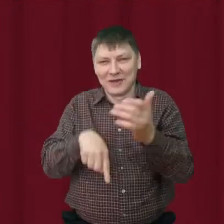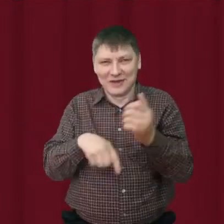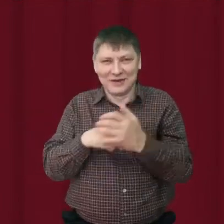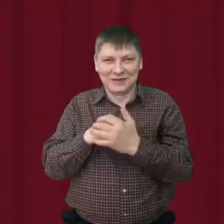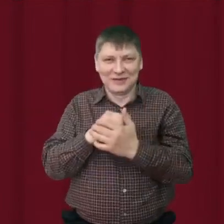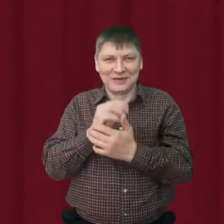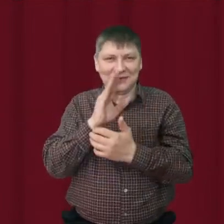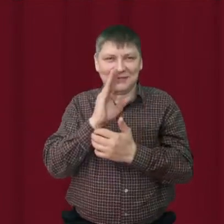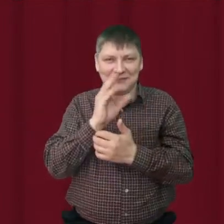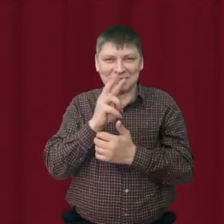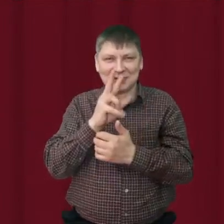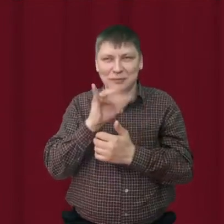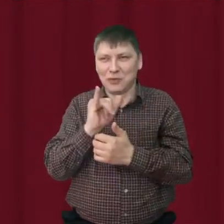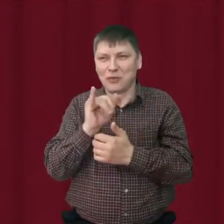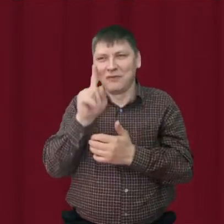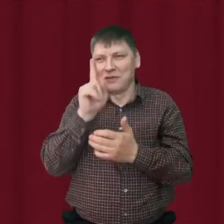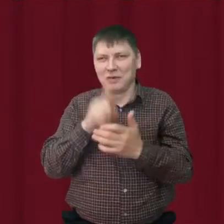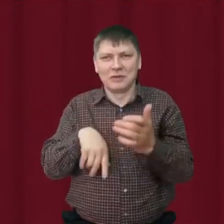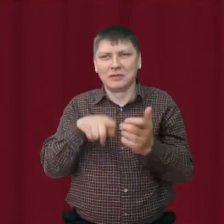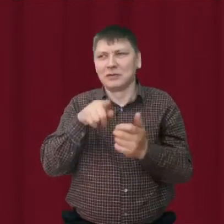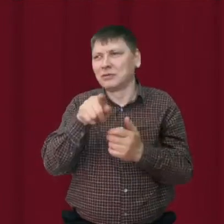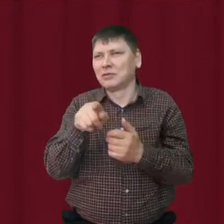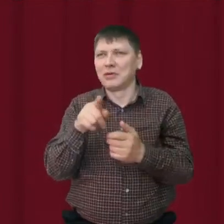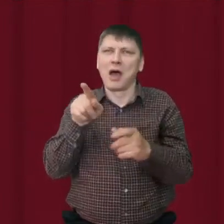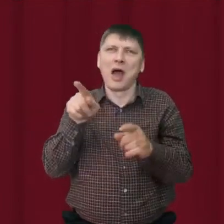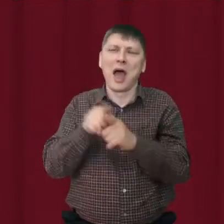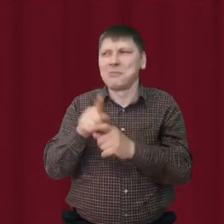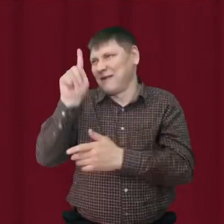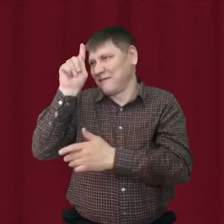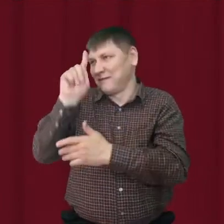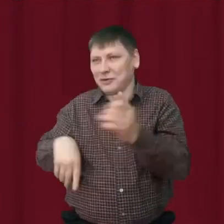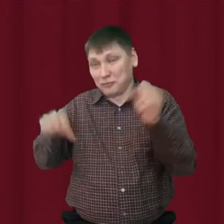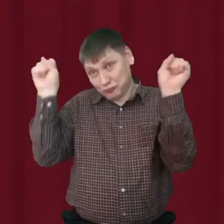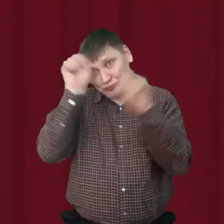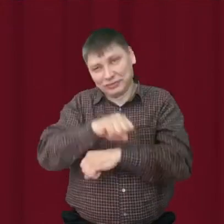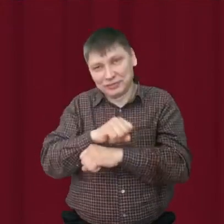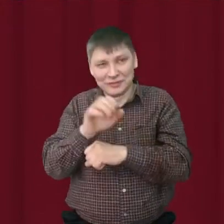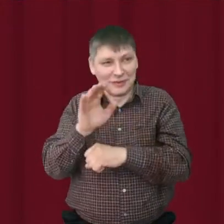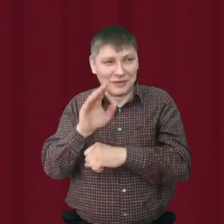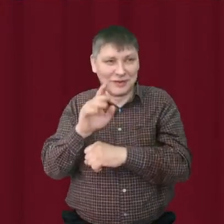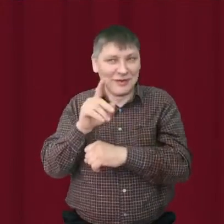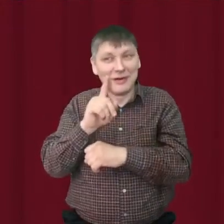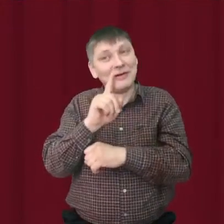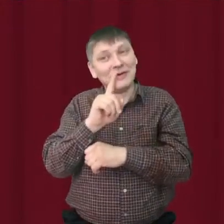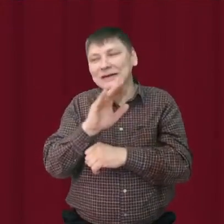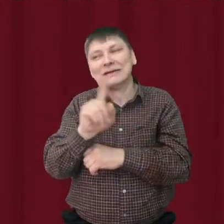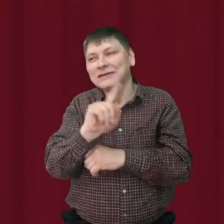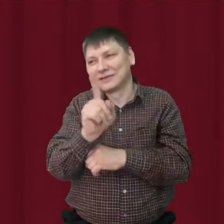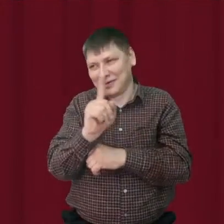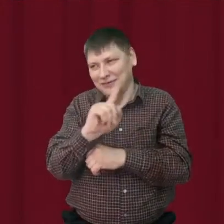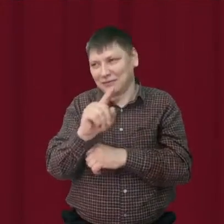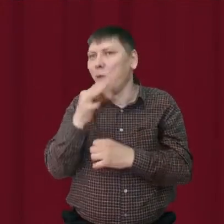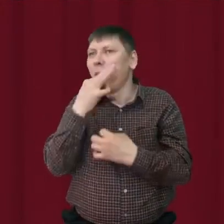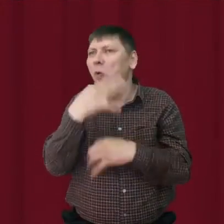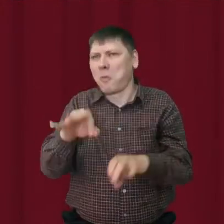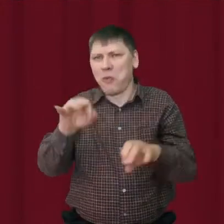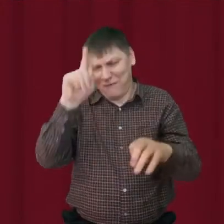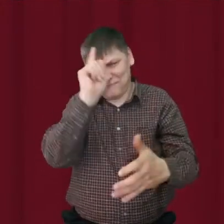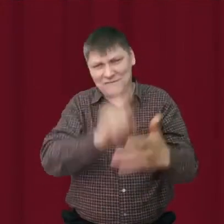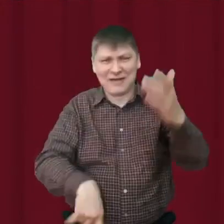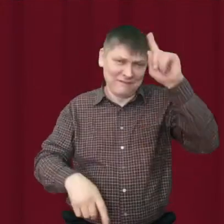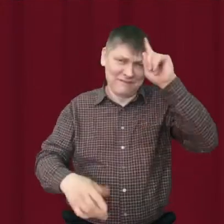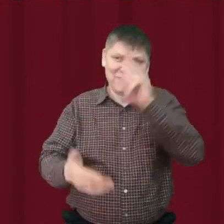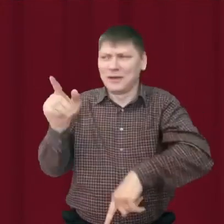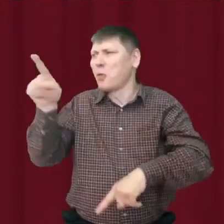Знаете, это не означает, что любовь не проявляет благоразумия, потому что иногда под всему верит можно понимать так, что человек всему верит, что